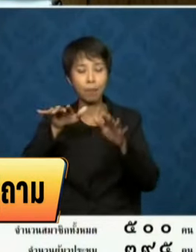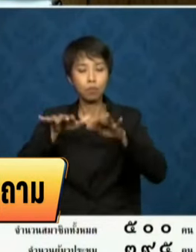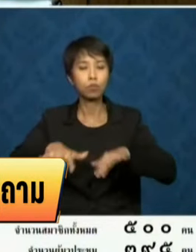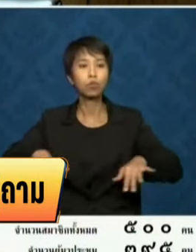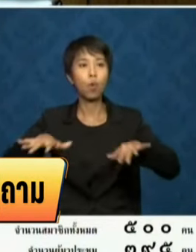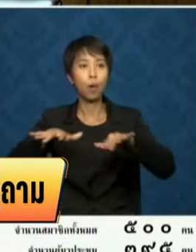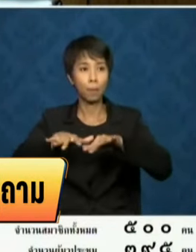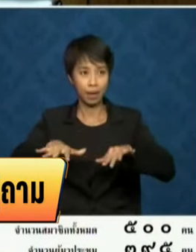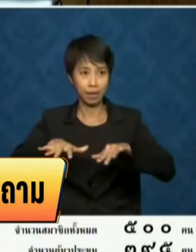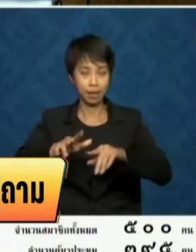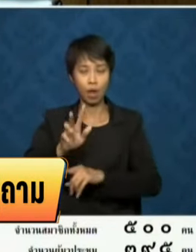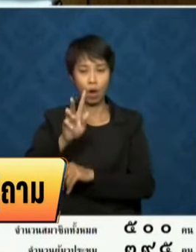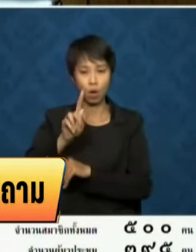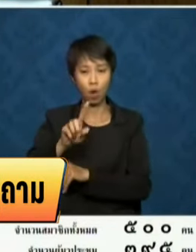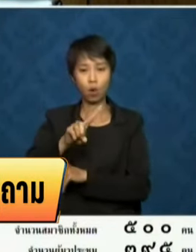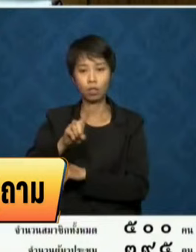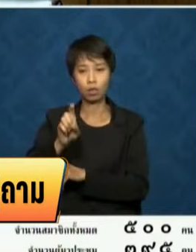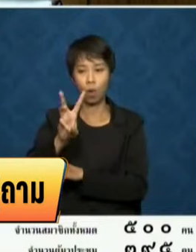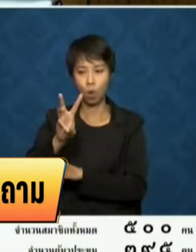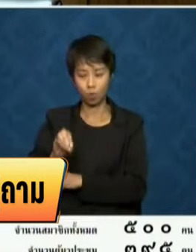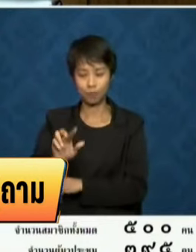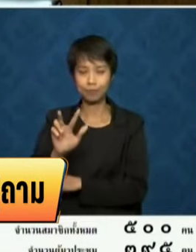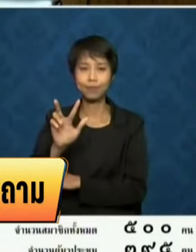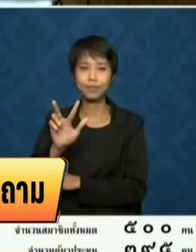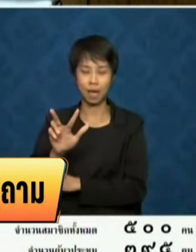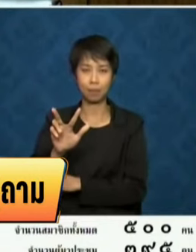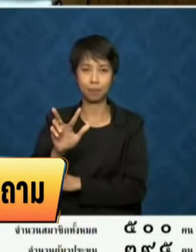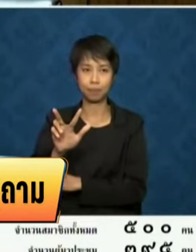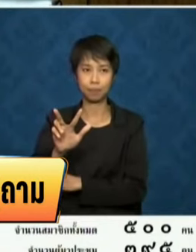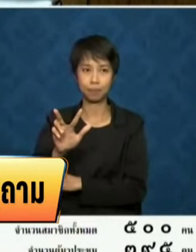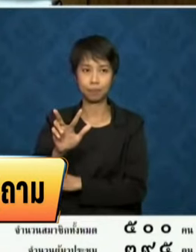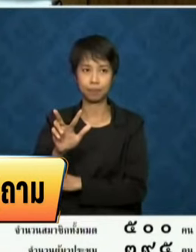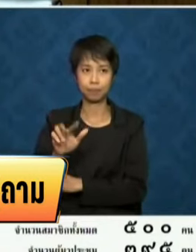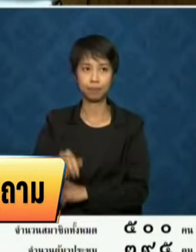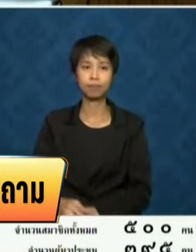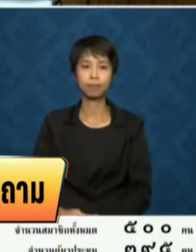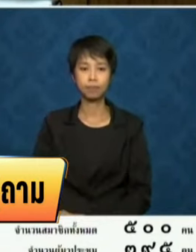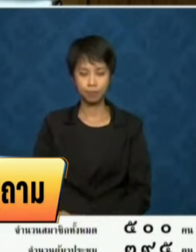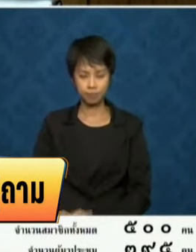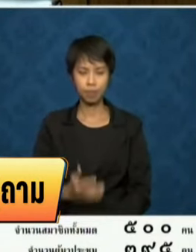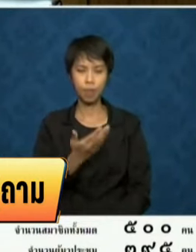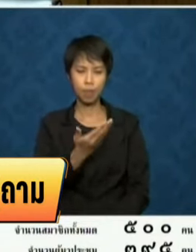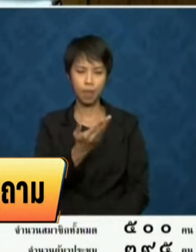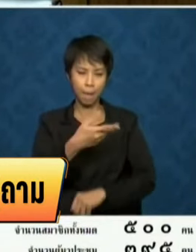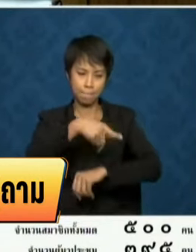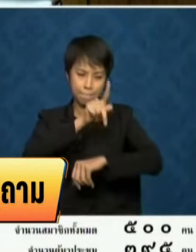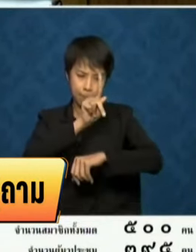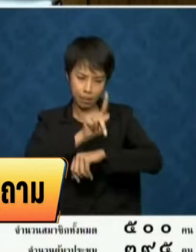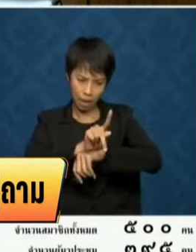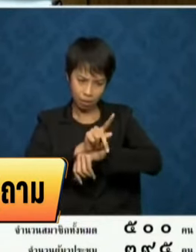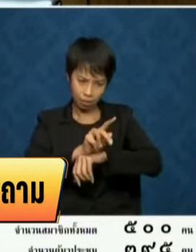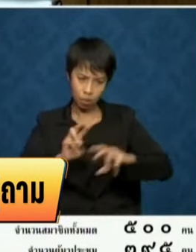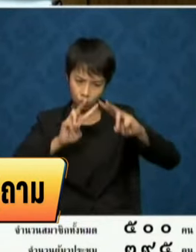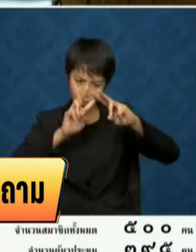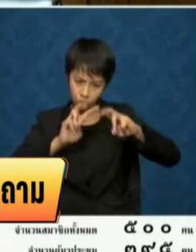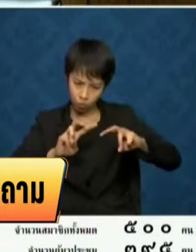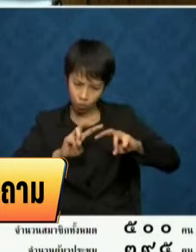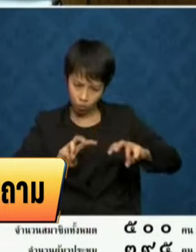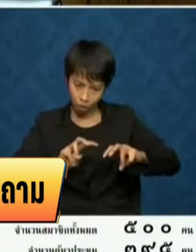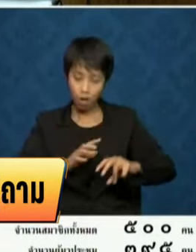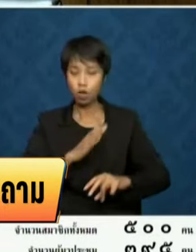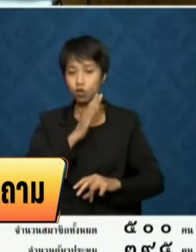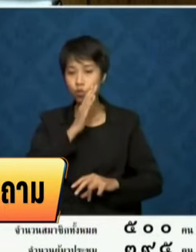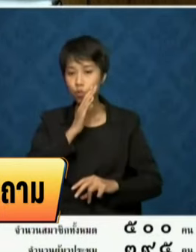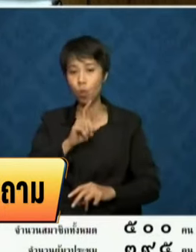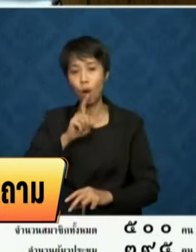เลยเออเหมือนรู้ใจอ่ะคุณผู้ชมขาเหมือนรู้ใจว่าผมจะพูดอะไรประท้วงก่อนเลยนี่ค่ะบอกว่าเออยังไม่ได้เข้าสู่